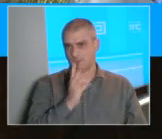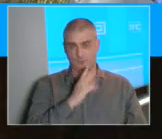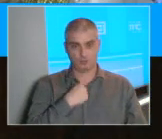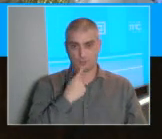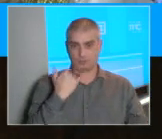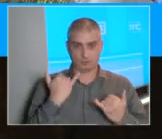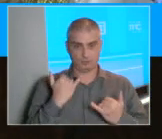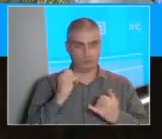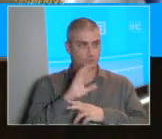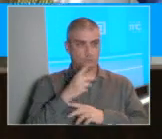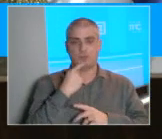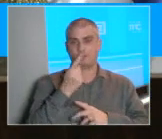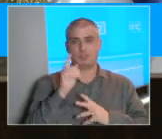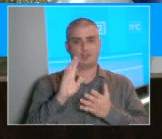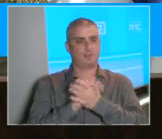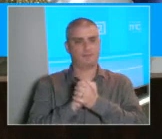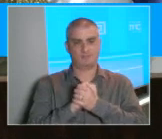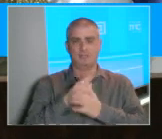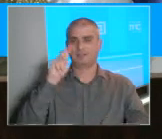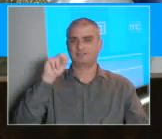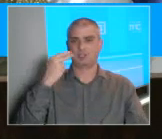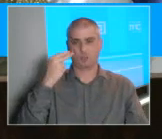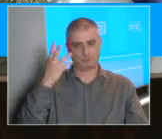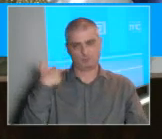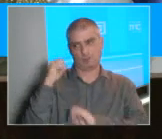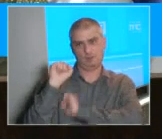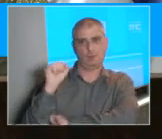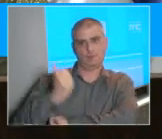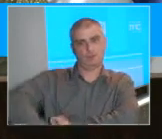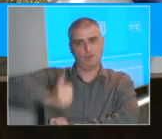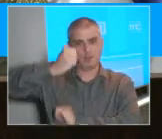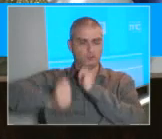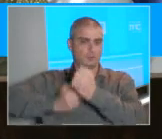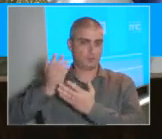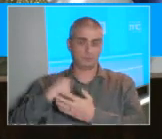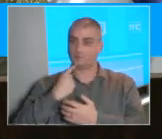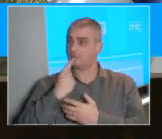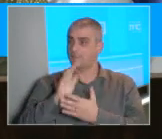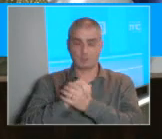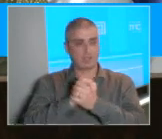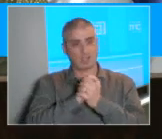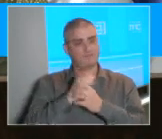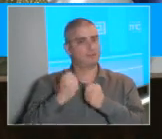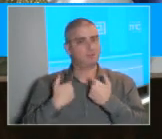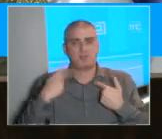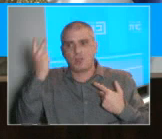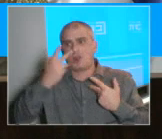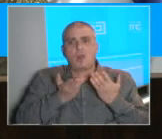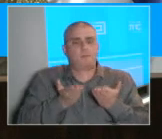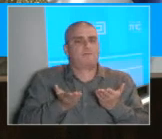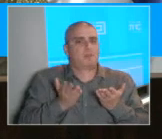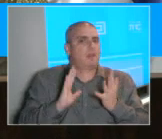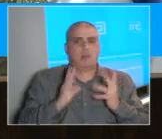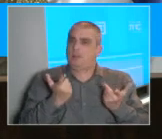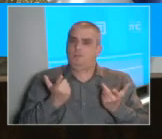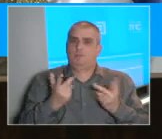אומרת לך עכשיו בשידור, אמרתי גם לחברי ניצן הורוביץ, שכידוע תמכתי בו לרשות מרץ, ואמרתי לחבריי במרץ, אני לא מבינה